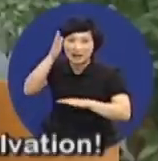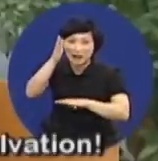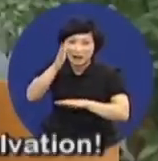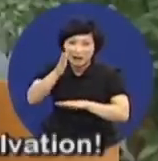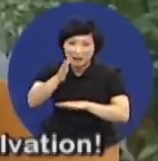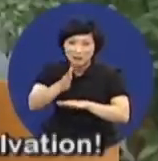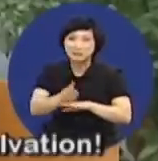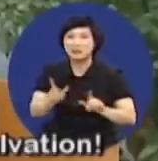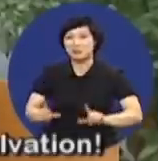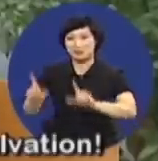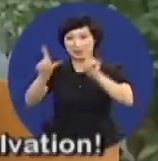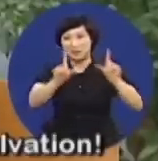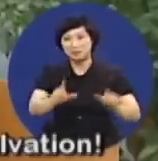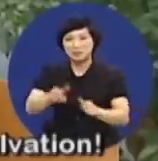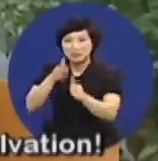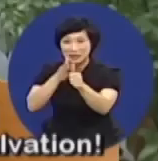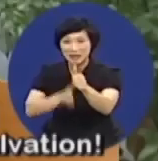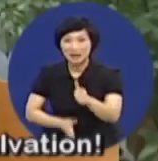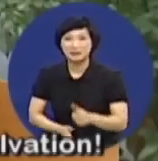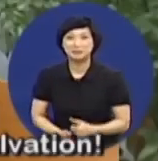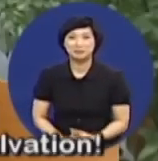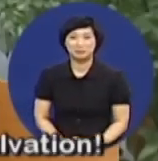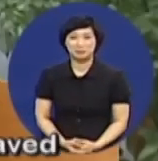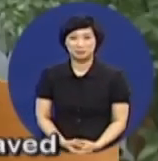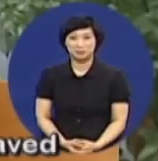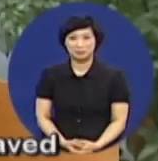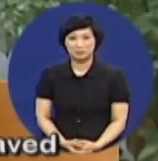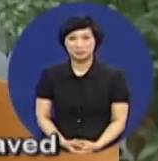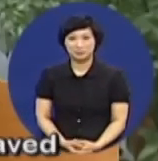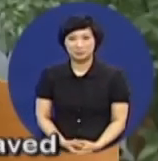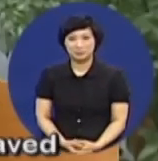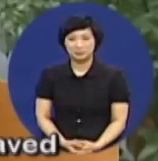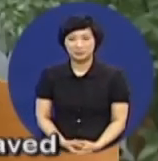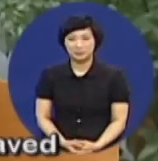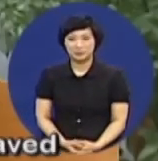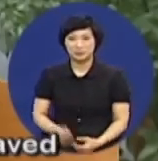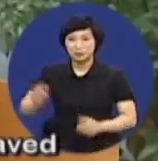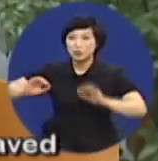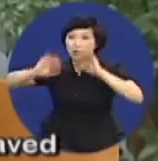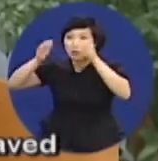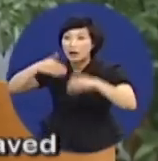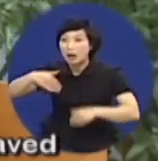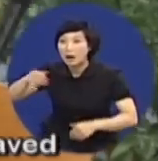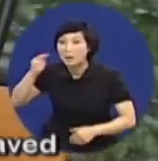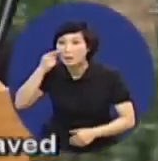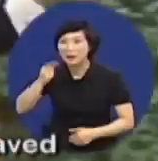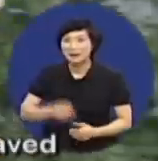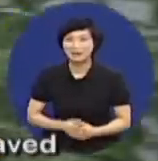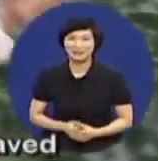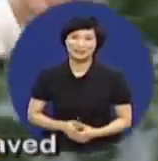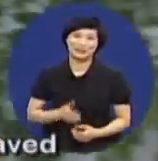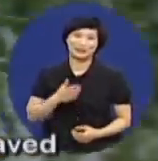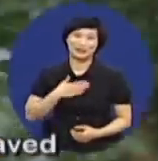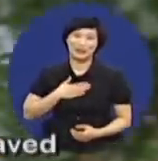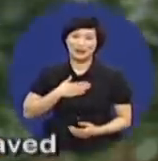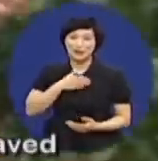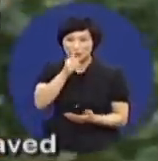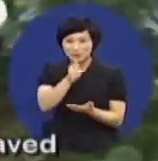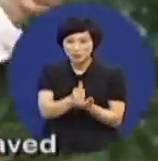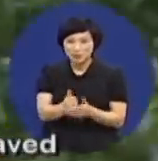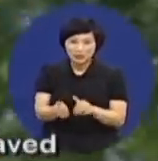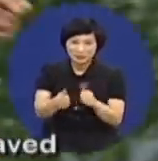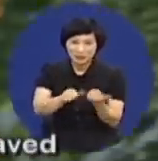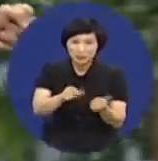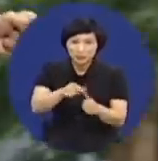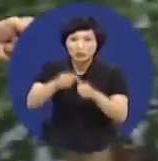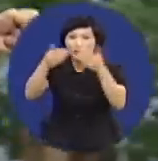感謝しながら行きましょう。それで天国に行って、私を罪と